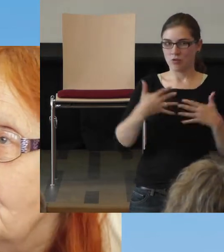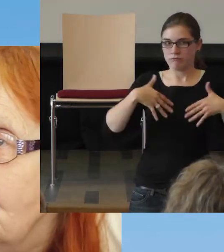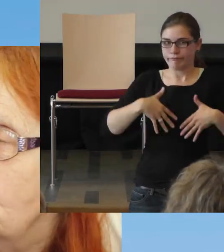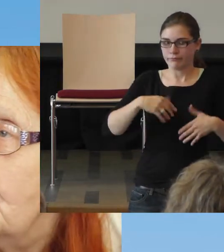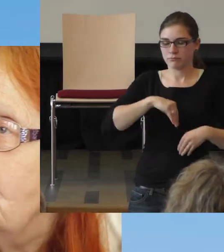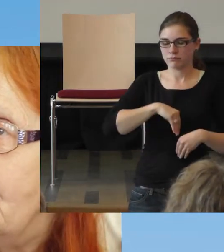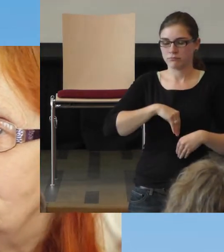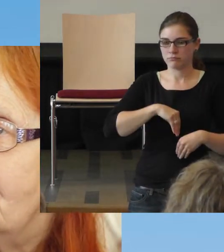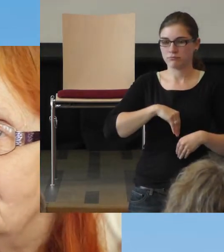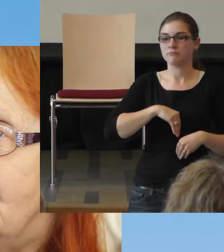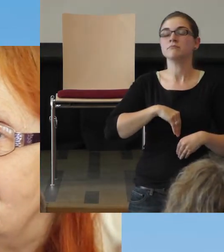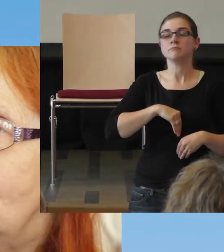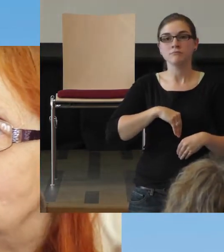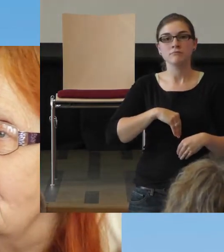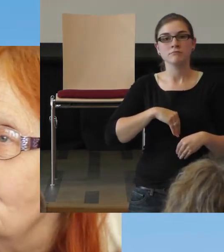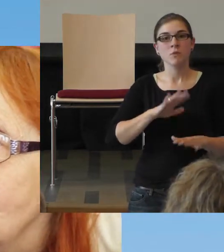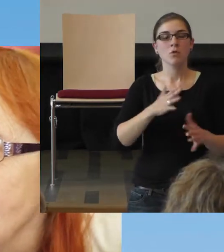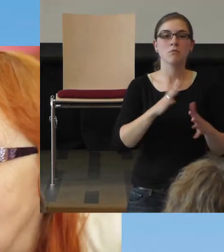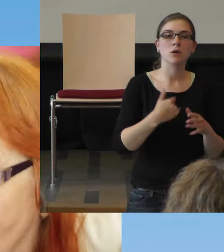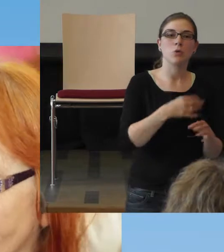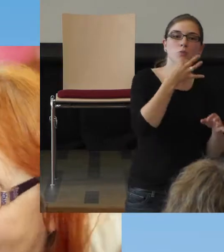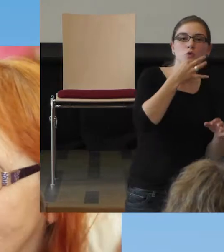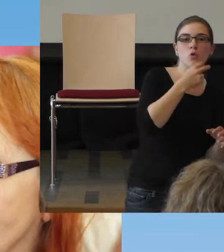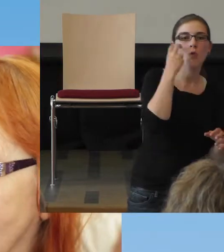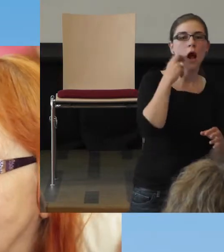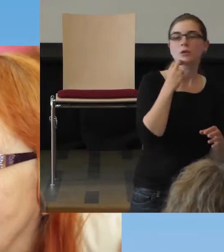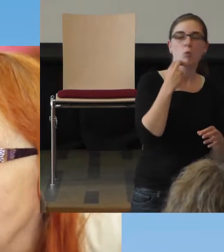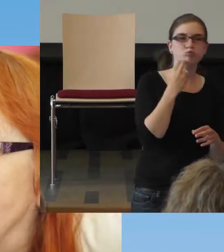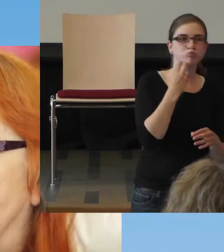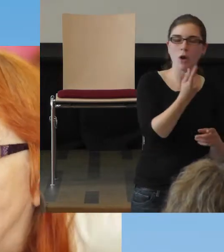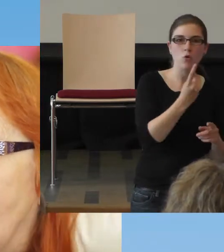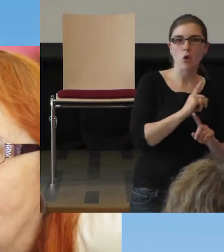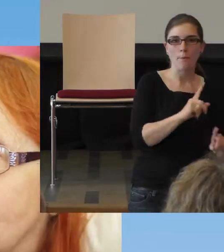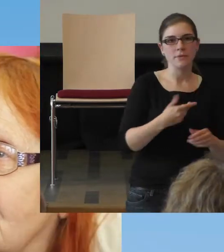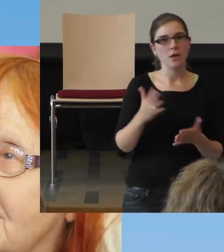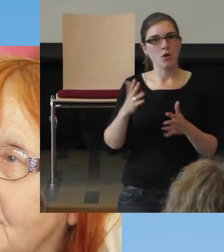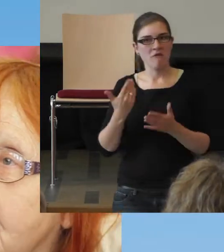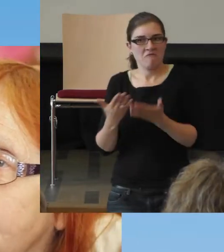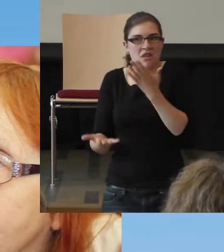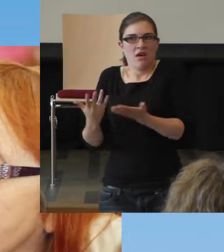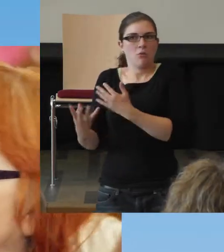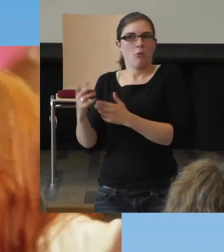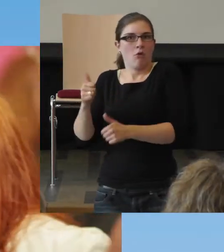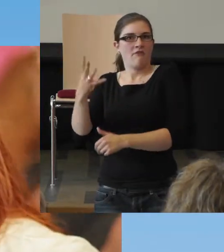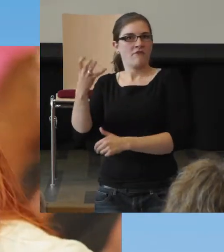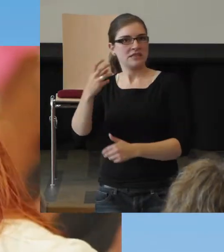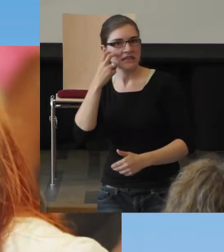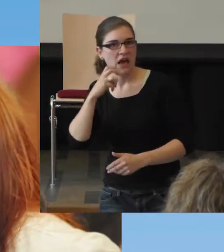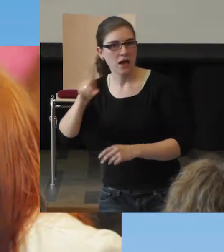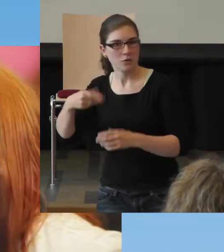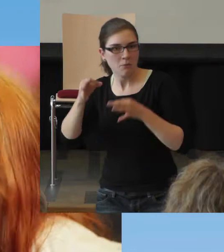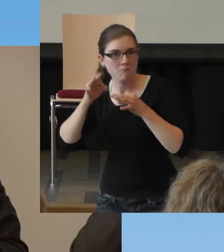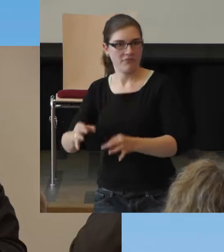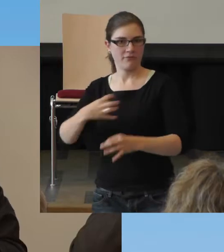bestimmten im bestimmten Lebensalter nicht auftritt also zum ersten Mal nicht auftritt oder auftritt vielen Dank die Frage ist